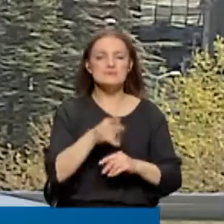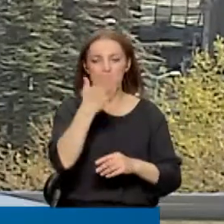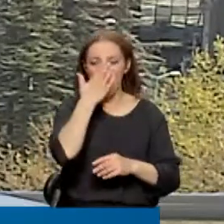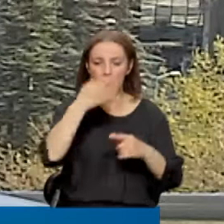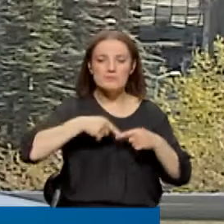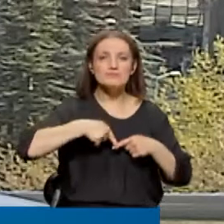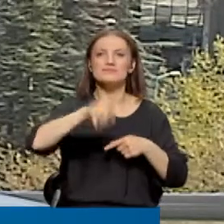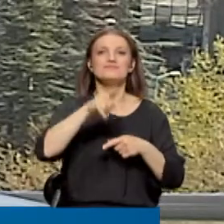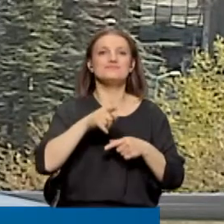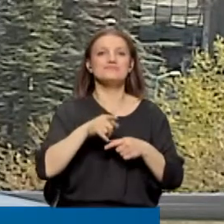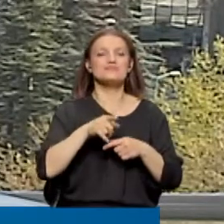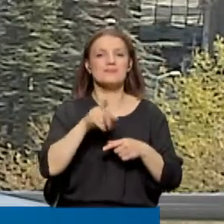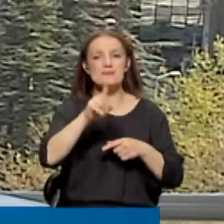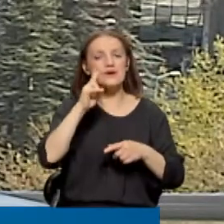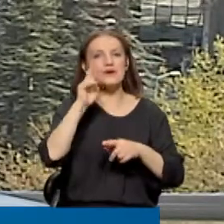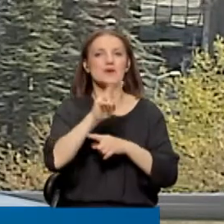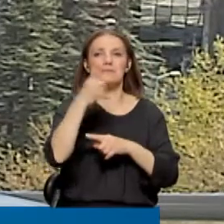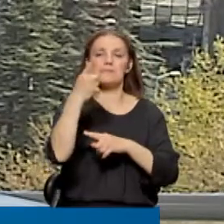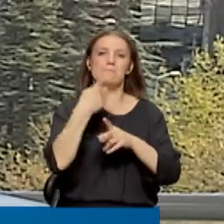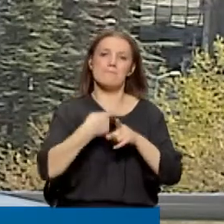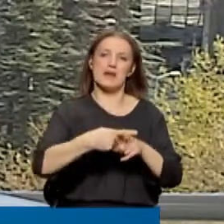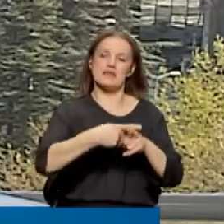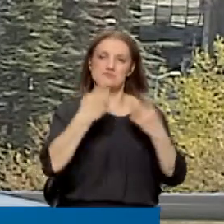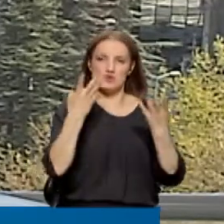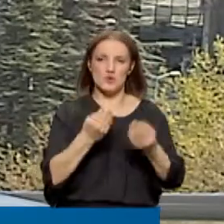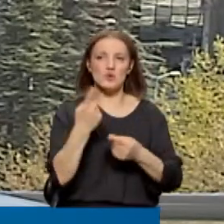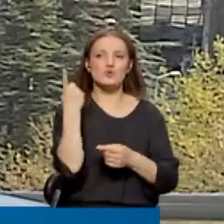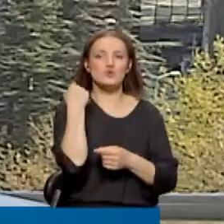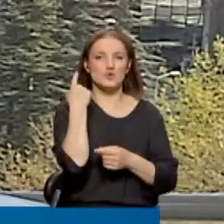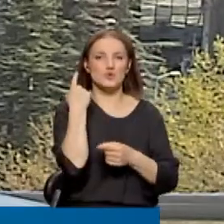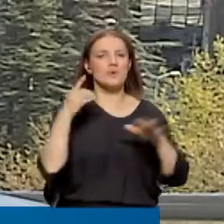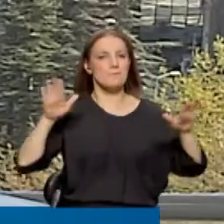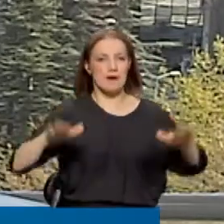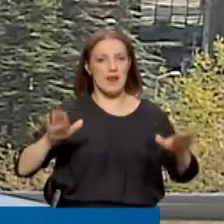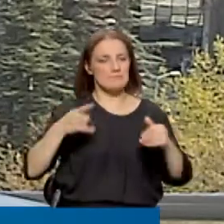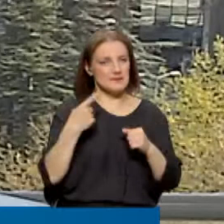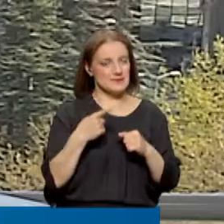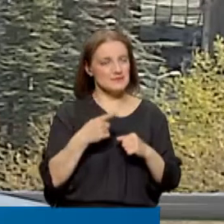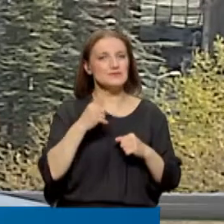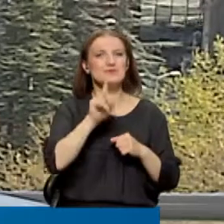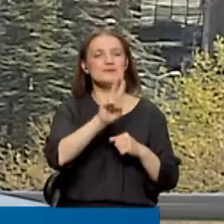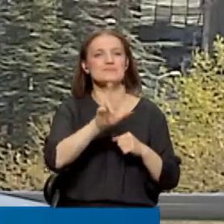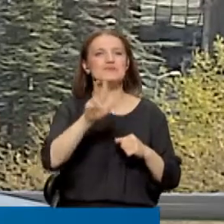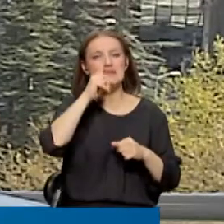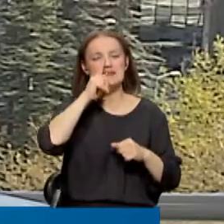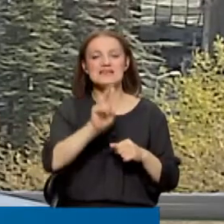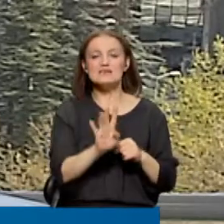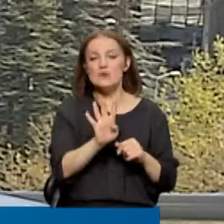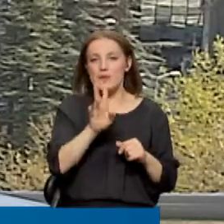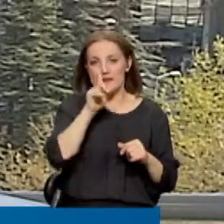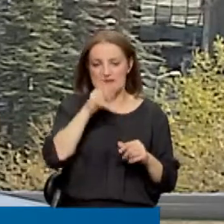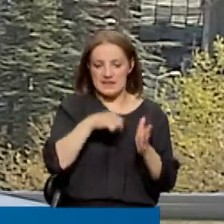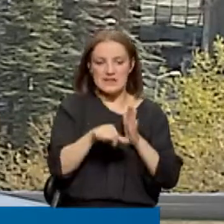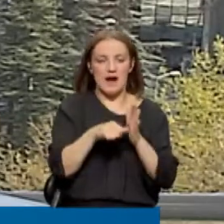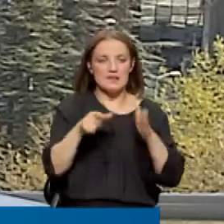önümüze gelen görüntülerden bir tanesini paylaşmış olalım. Yani dün bayramdı, 23 Nisan'dı ama 24 Nisan tarihinde